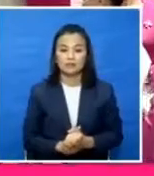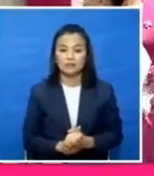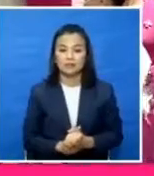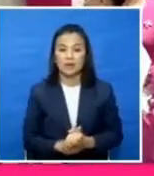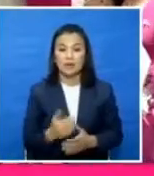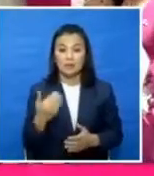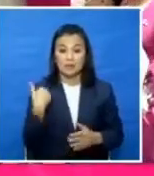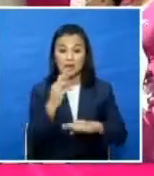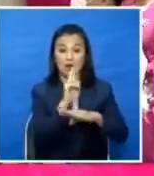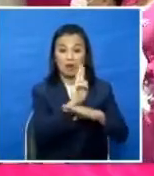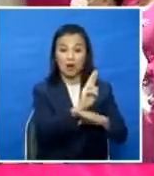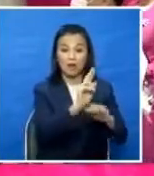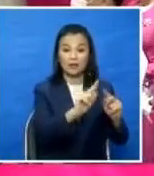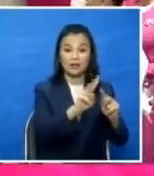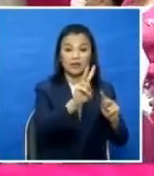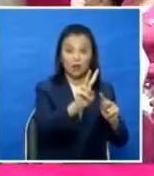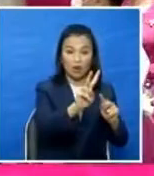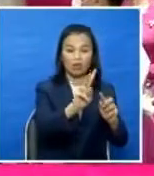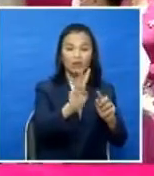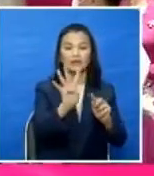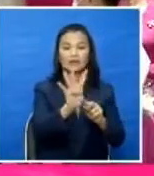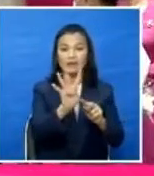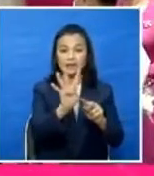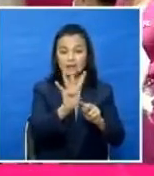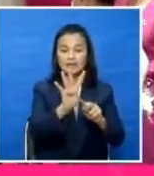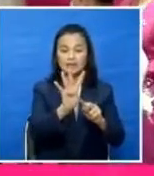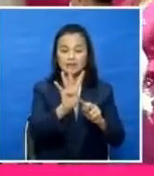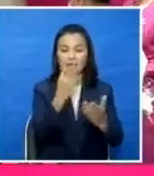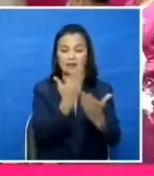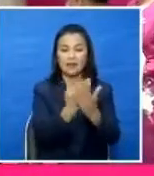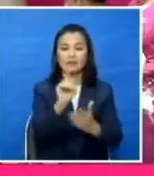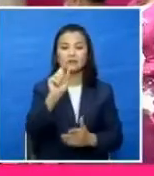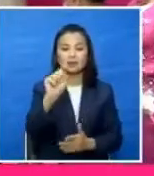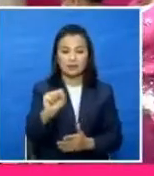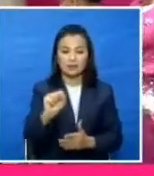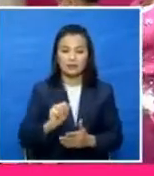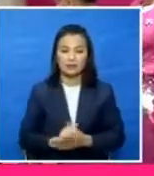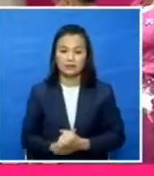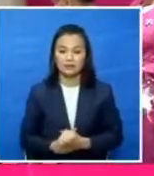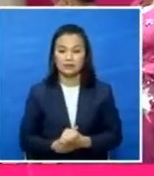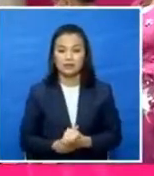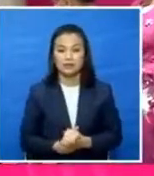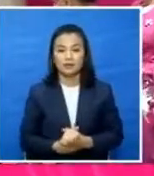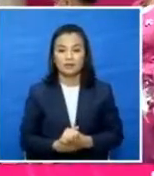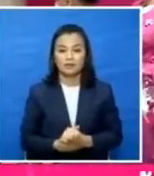างวัลอันดับที่2ครั้งที่4เป็นเงิน 100,000 บาท